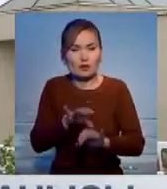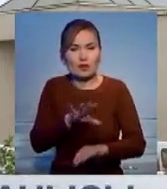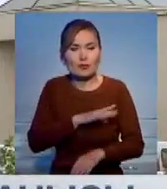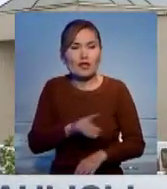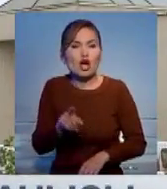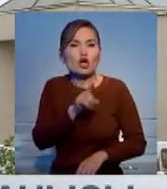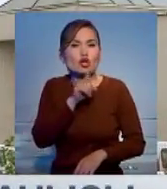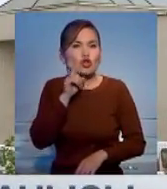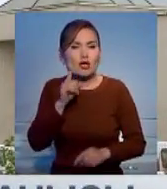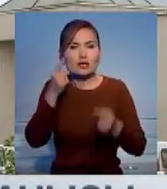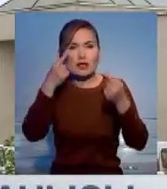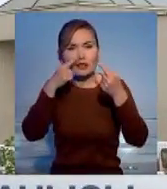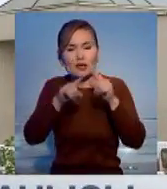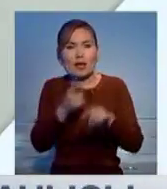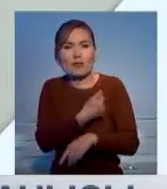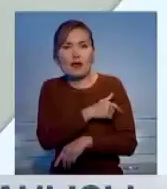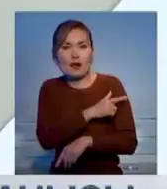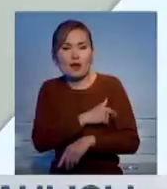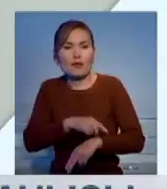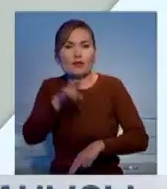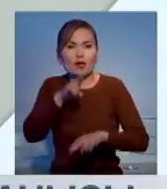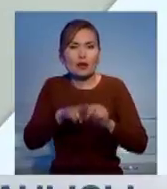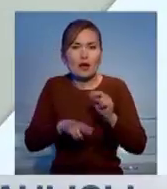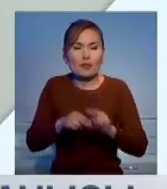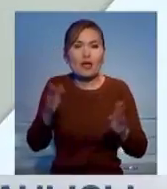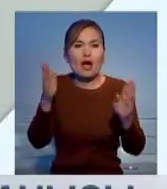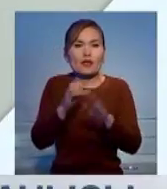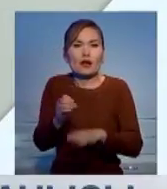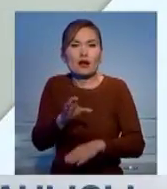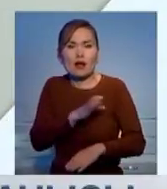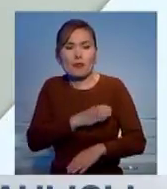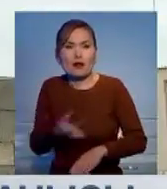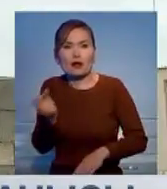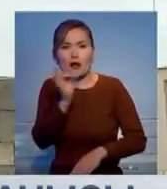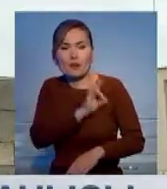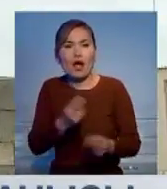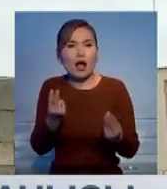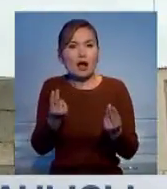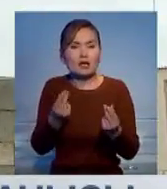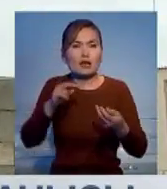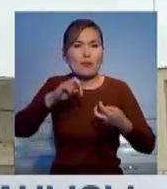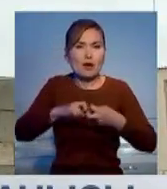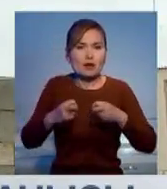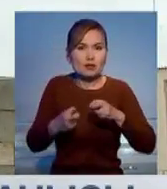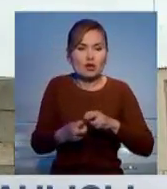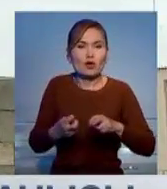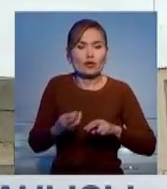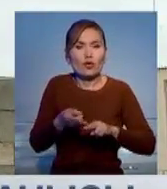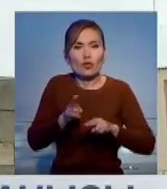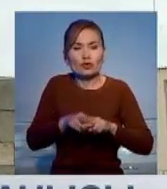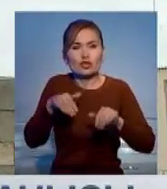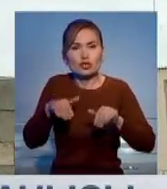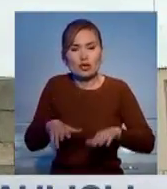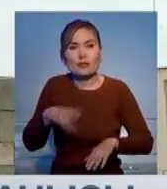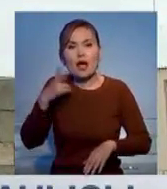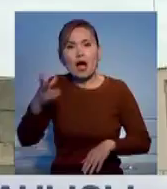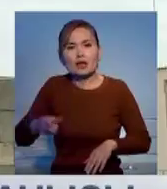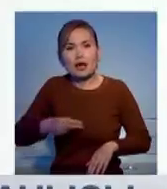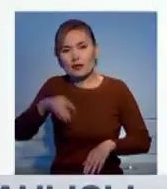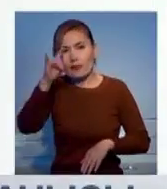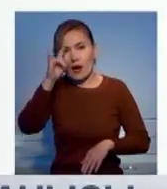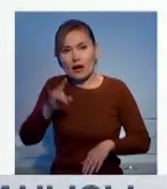Жасыл технология, медицина, құрылыс, табиғи ресурстарды игеру және қаржы мәселесі. Бұл латвиялық жас мамандардың